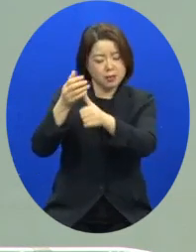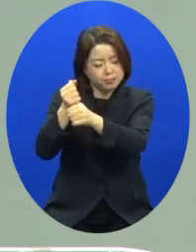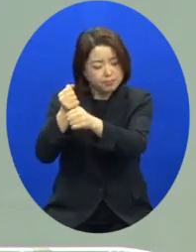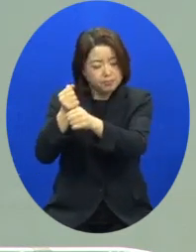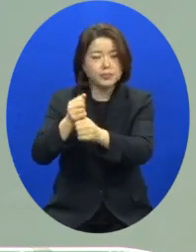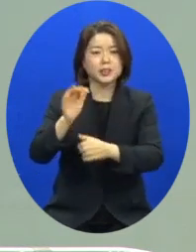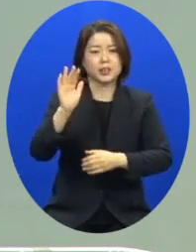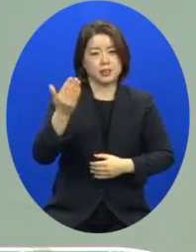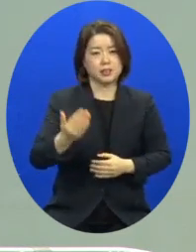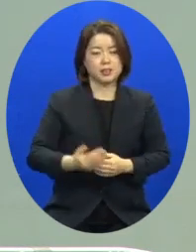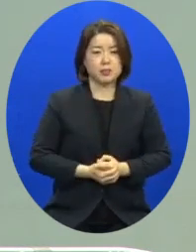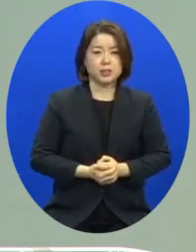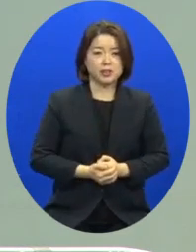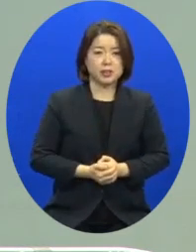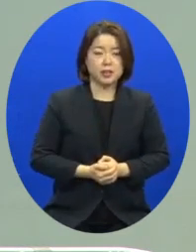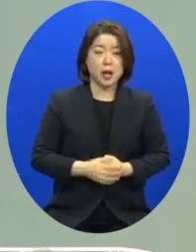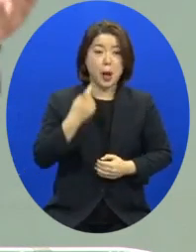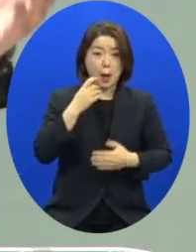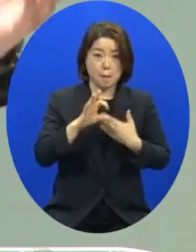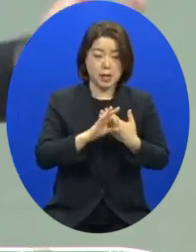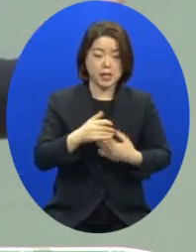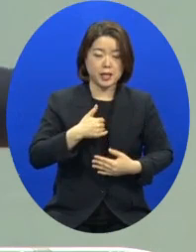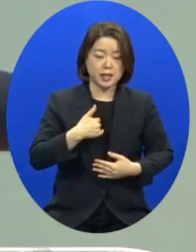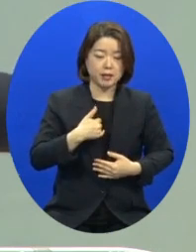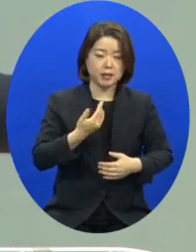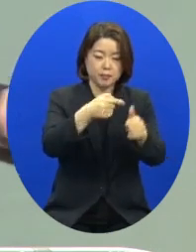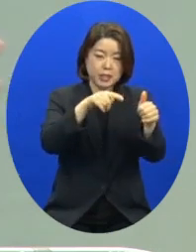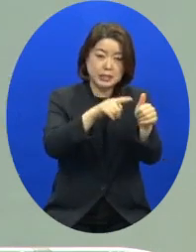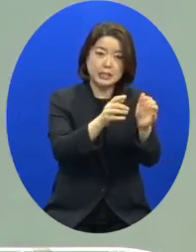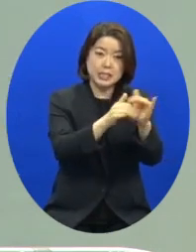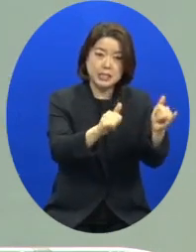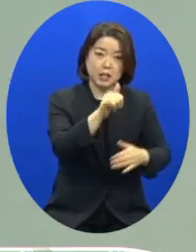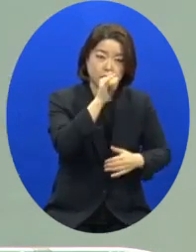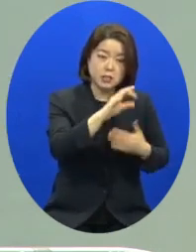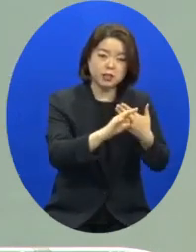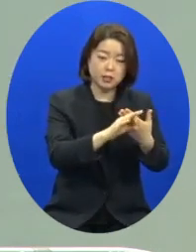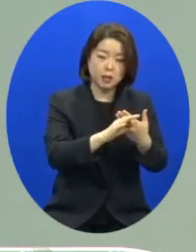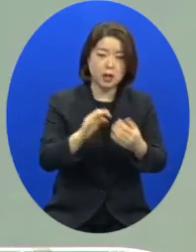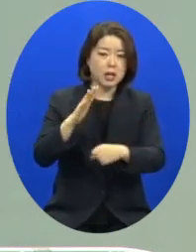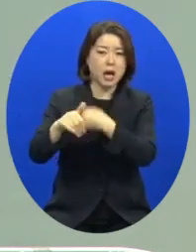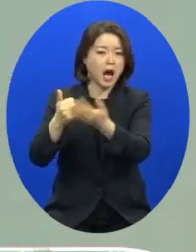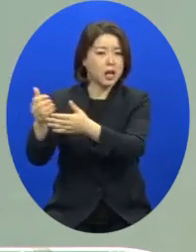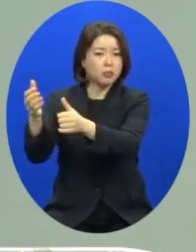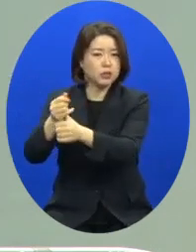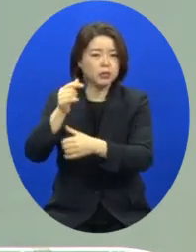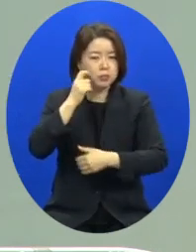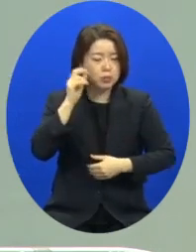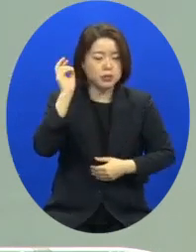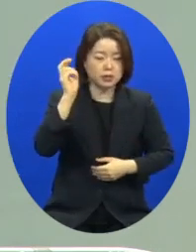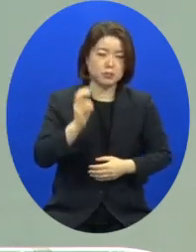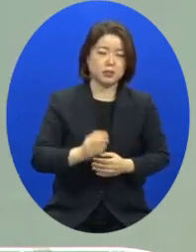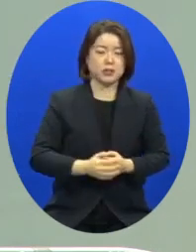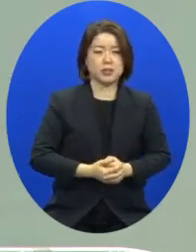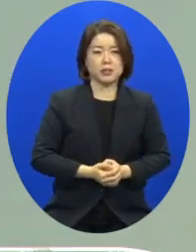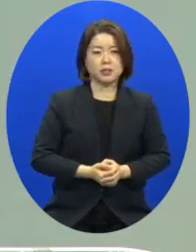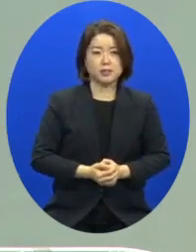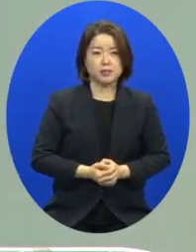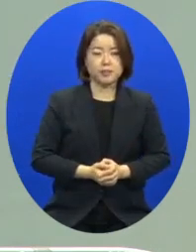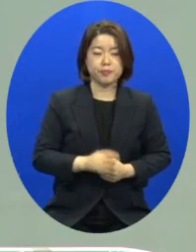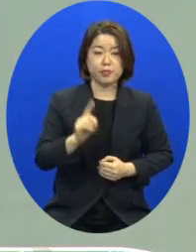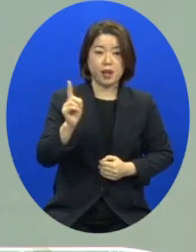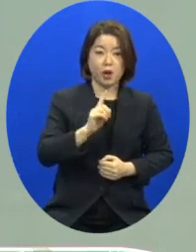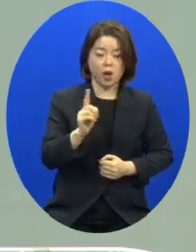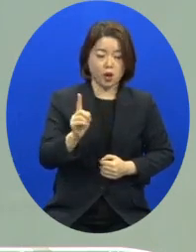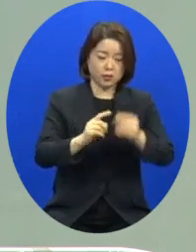겁니다. 만약에 제게 의지할 자가 있었다면 저는 하나님 붙잡지 못했을 거예요. 어느